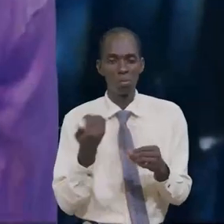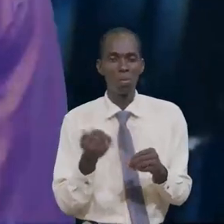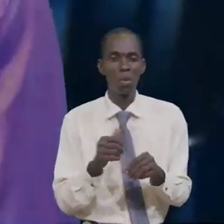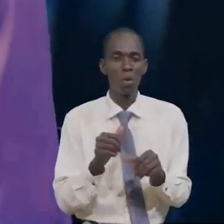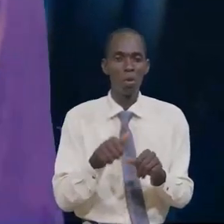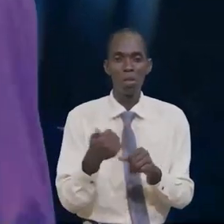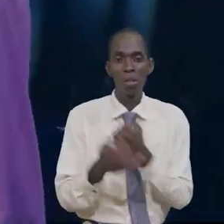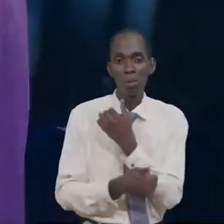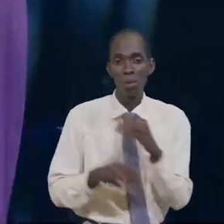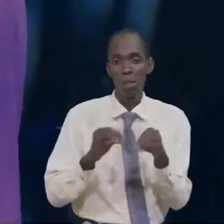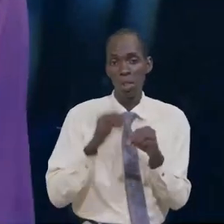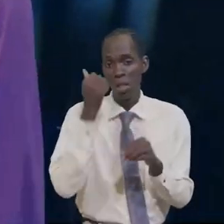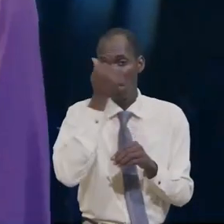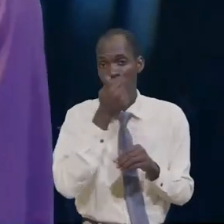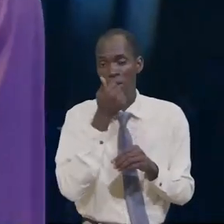et